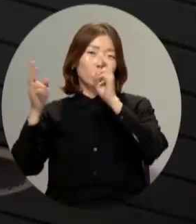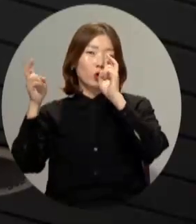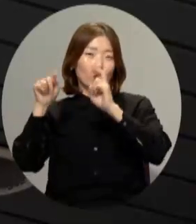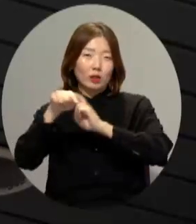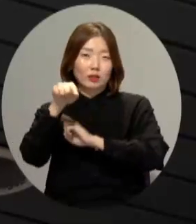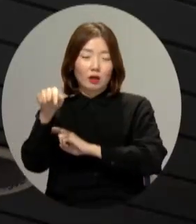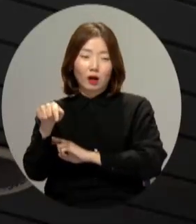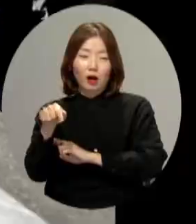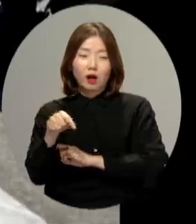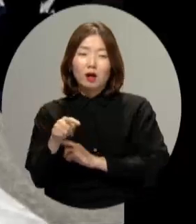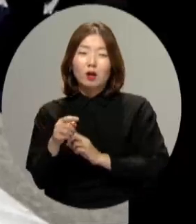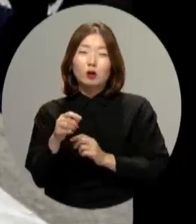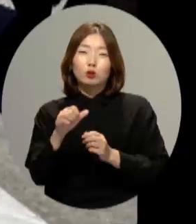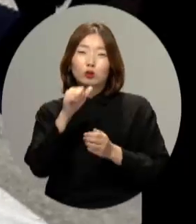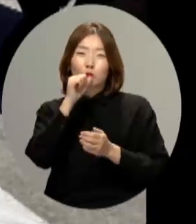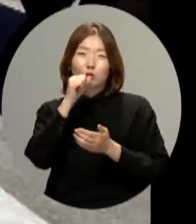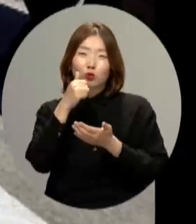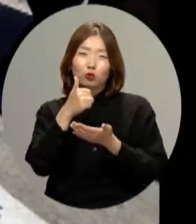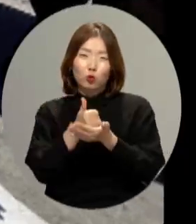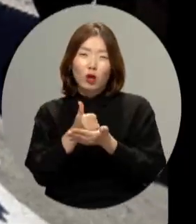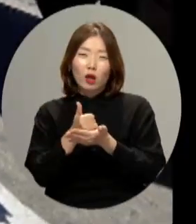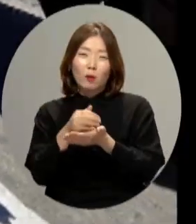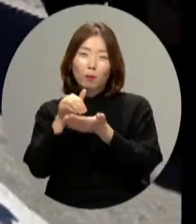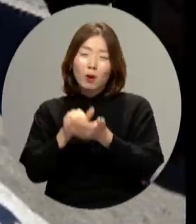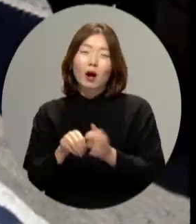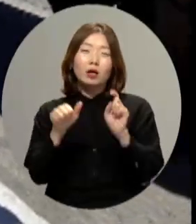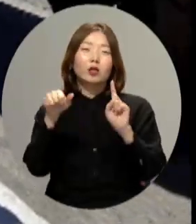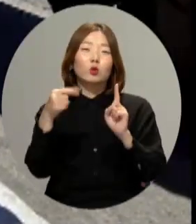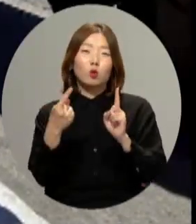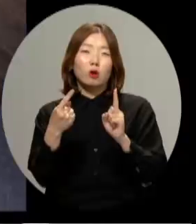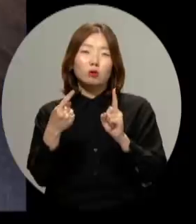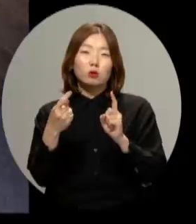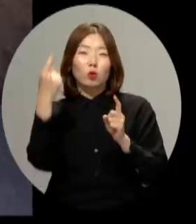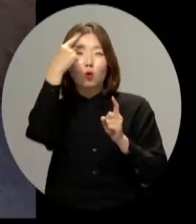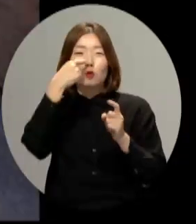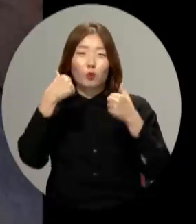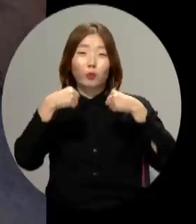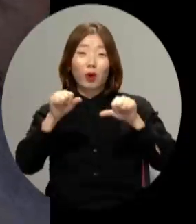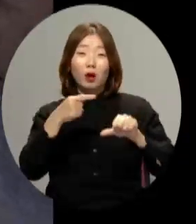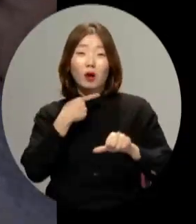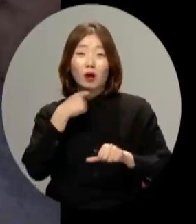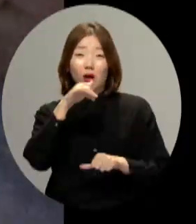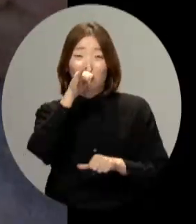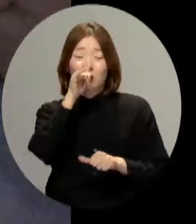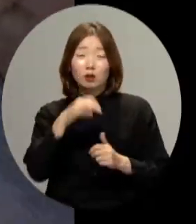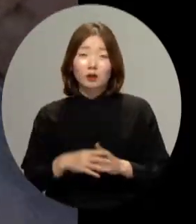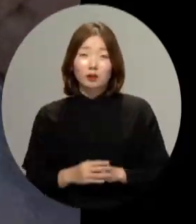도내 중대재해처벌법 1호 사건으로 기소되는 불명예를 안기도 했습니다. MBC 뉴스 허현호입니다.